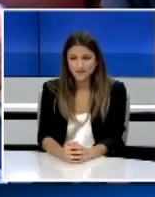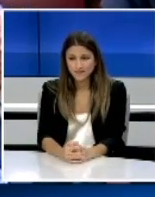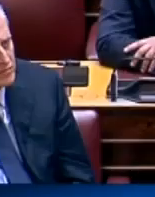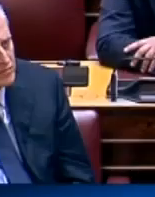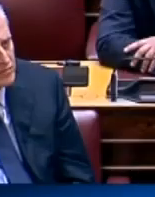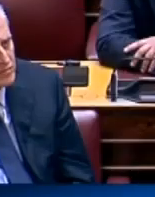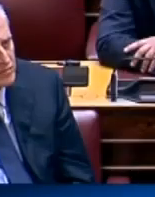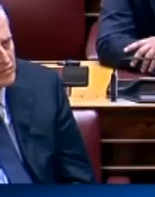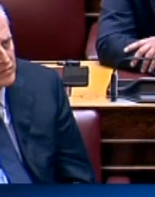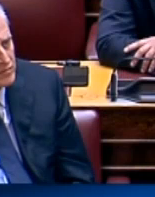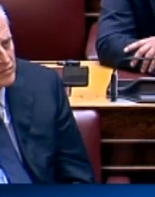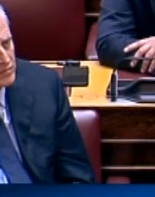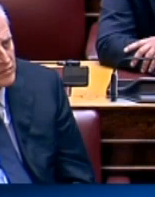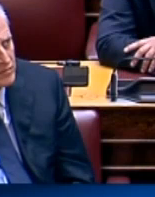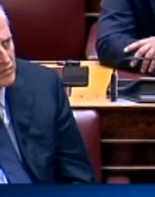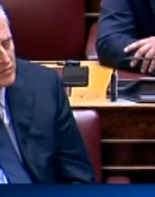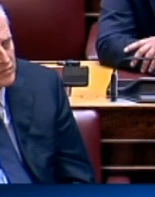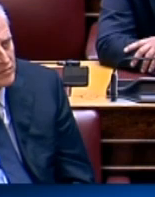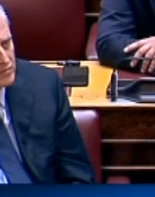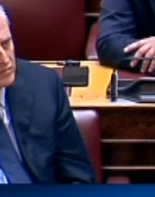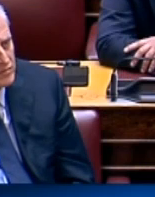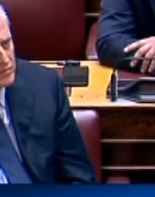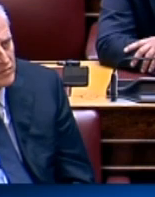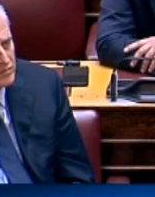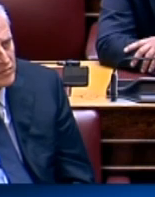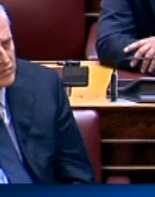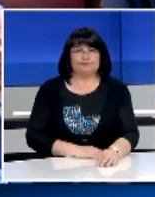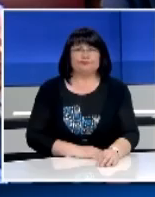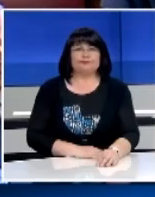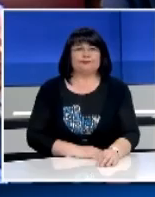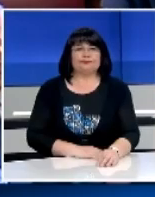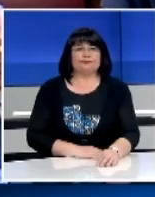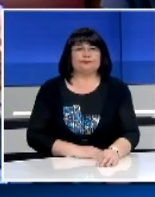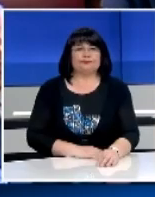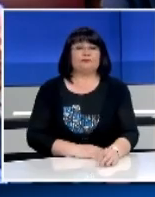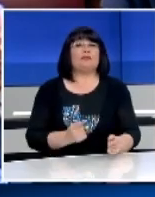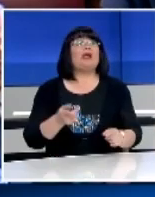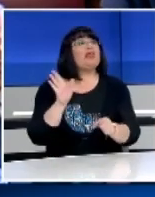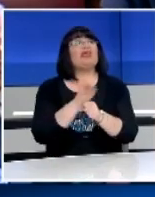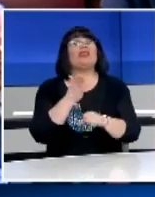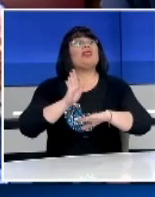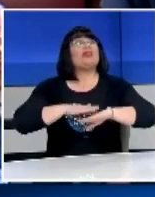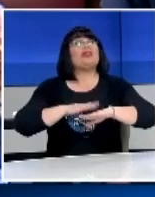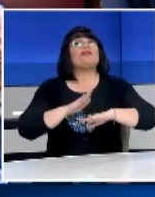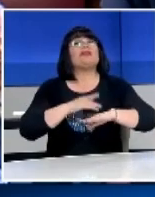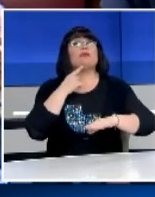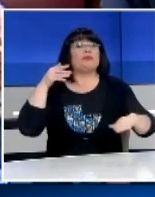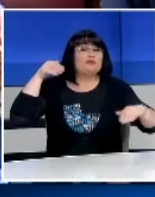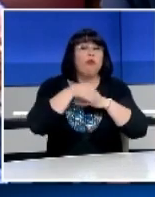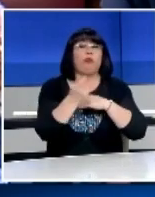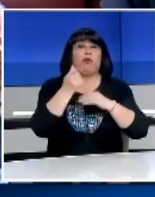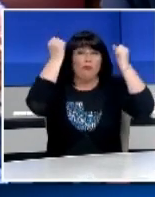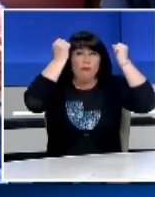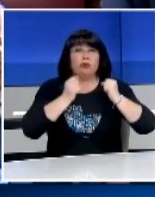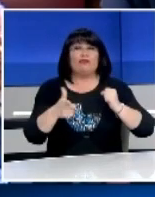εμείς τα δεινά που φέρανε η παράταξή σας, που έφερε η παράταξή σας στον τόπο. Δεν χρεοκοπήσαμε εμείς τον τόπο. Δεν